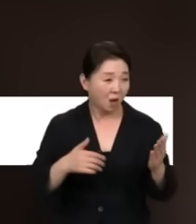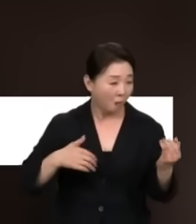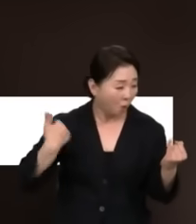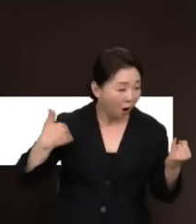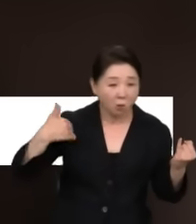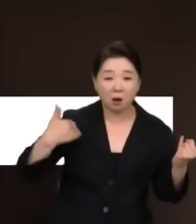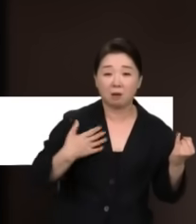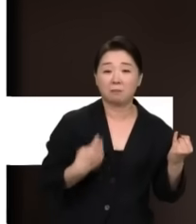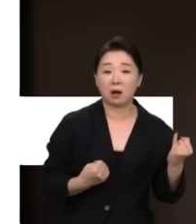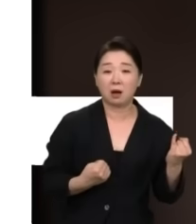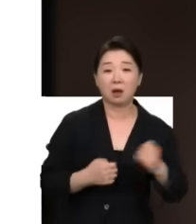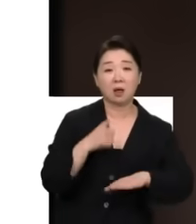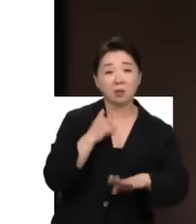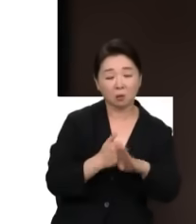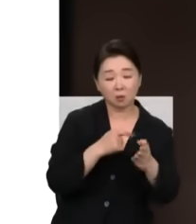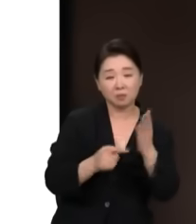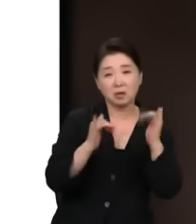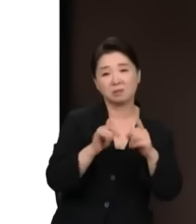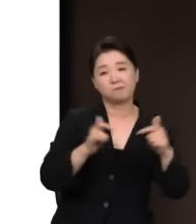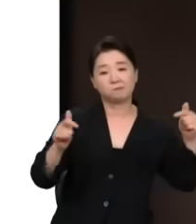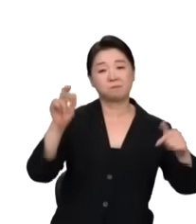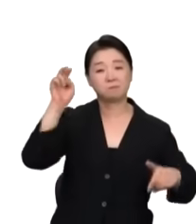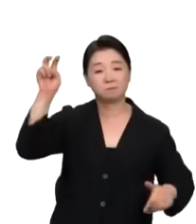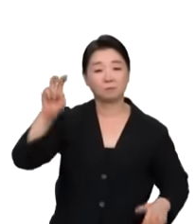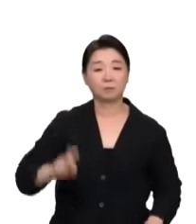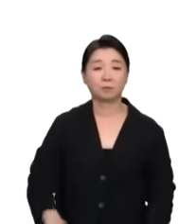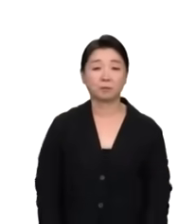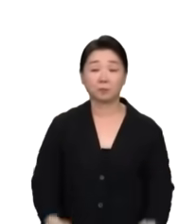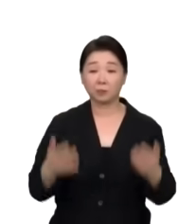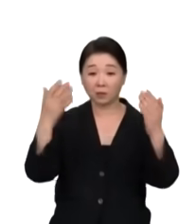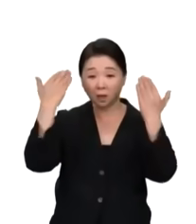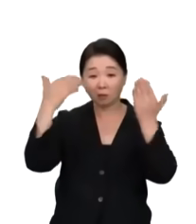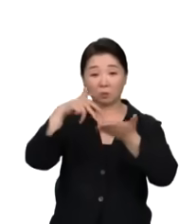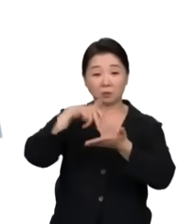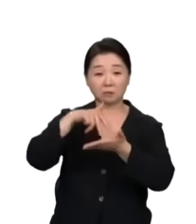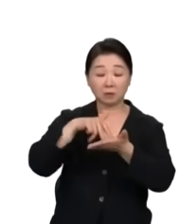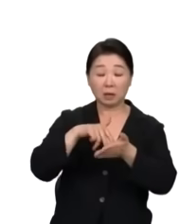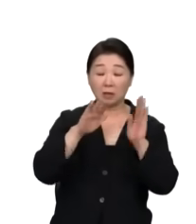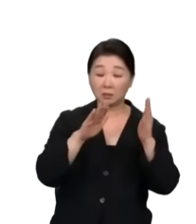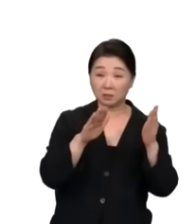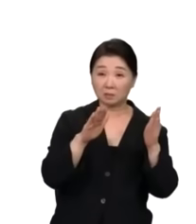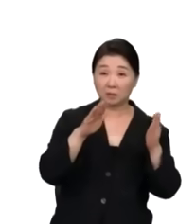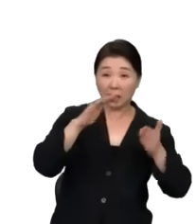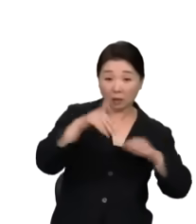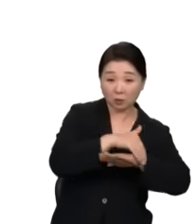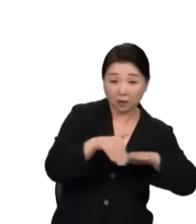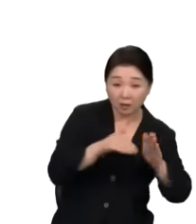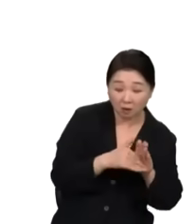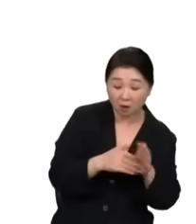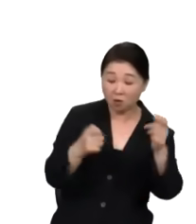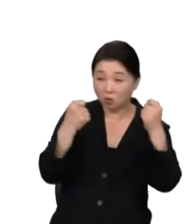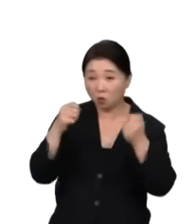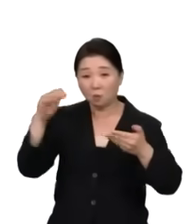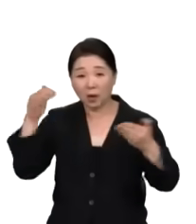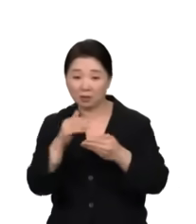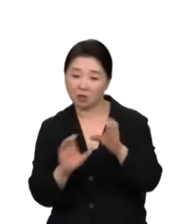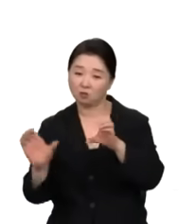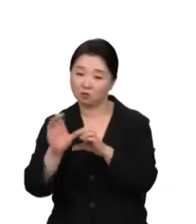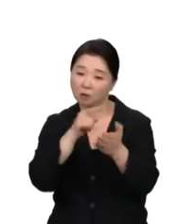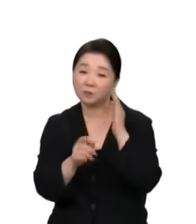많아 피해자는 더 늘어날 것으로 보입니다. 학교 측은 재학생이나 졸업생 가운데 추가 피해자가